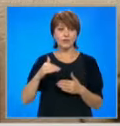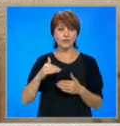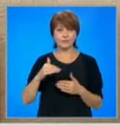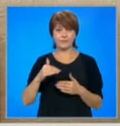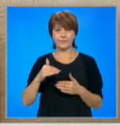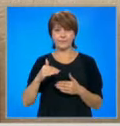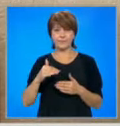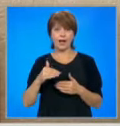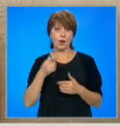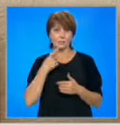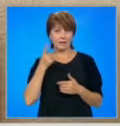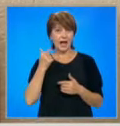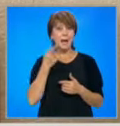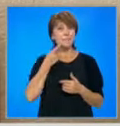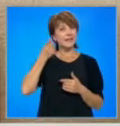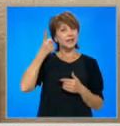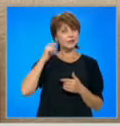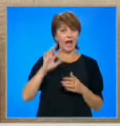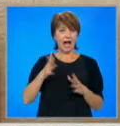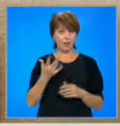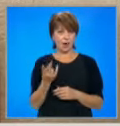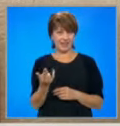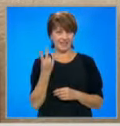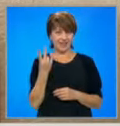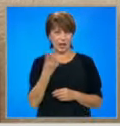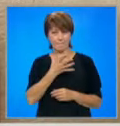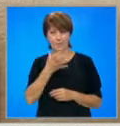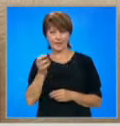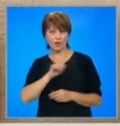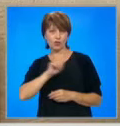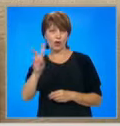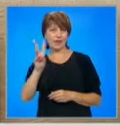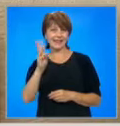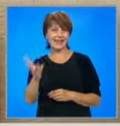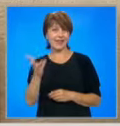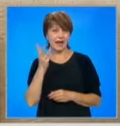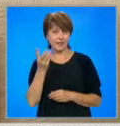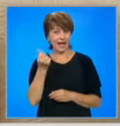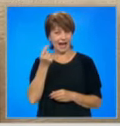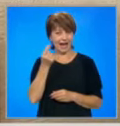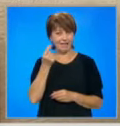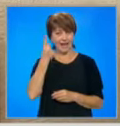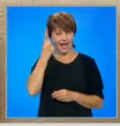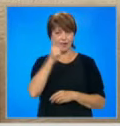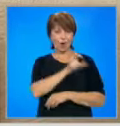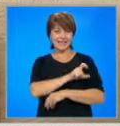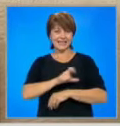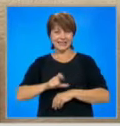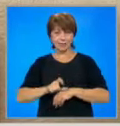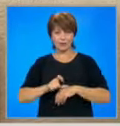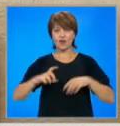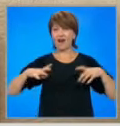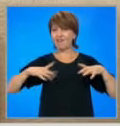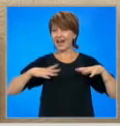година на мене ми е излизала около 2500 до 3000 лева едноседмична ваканция на